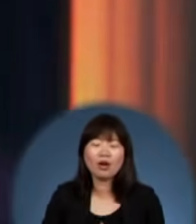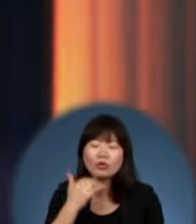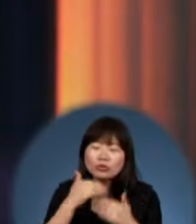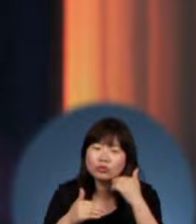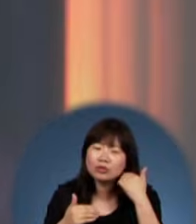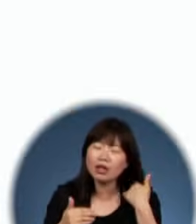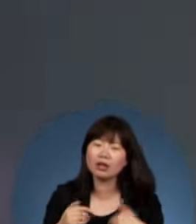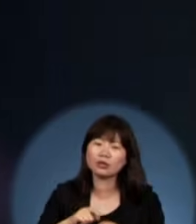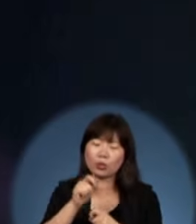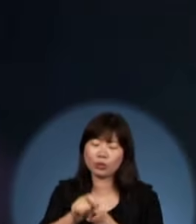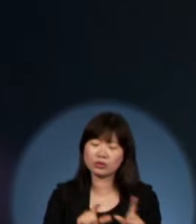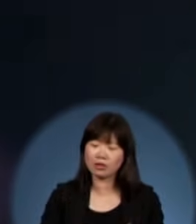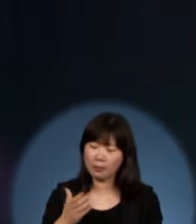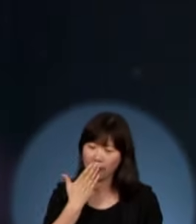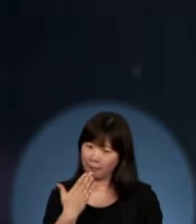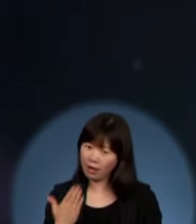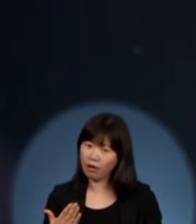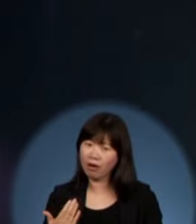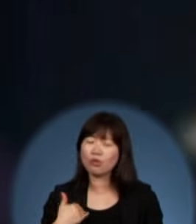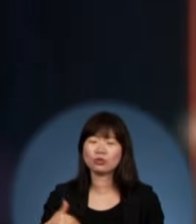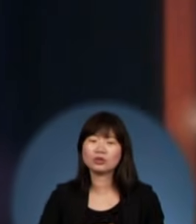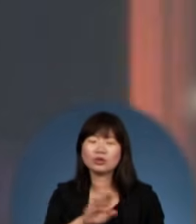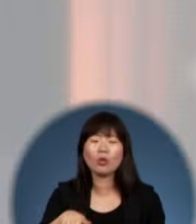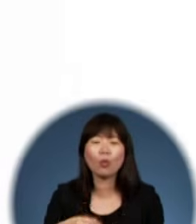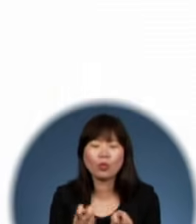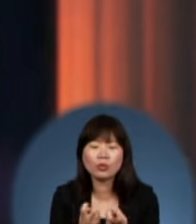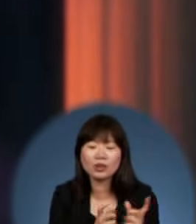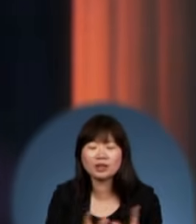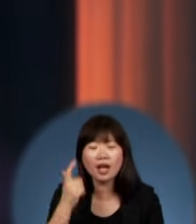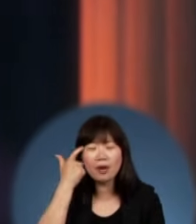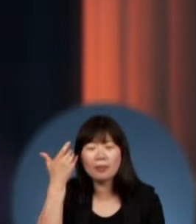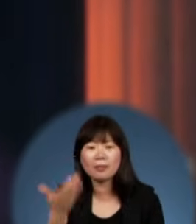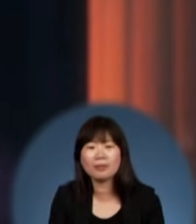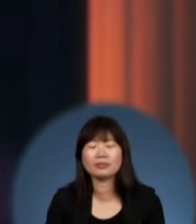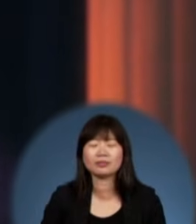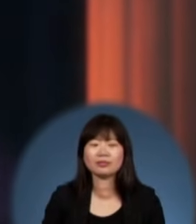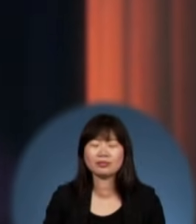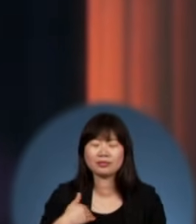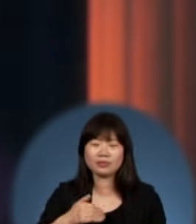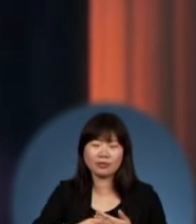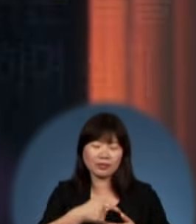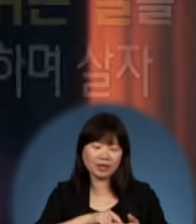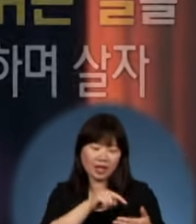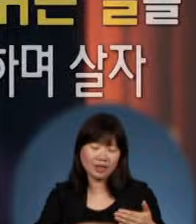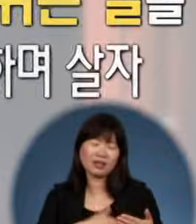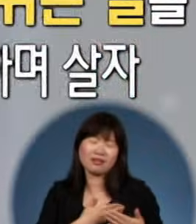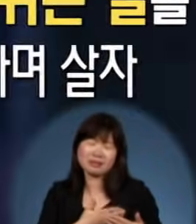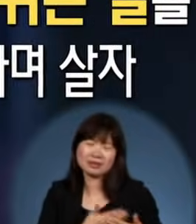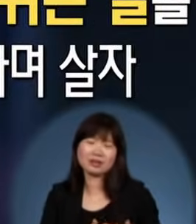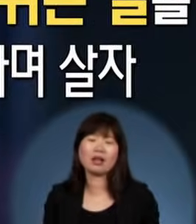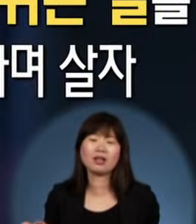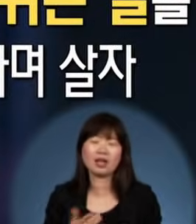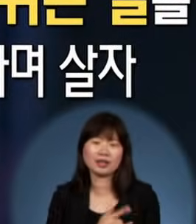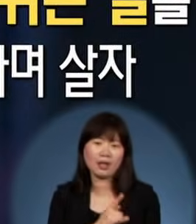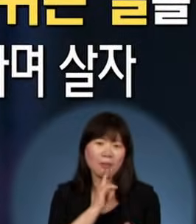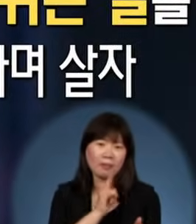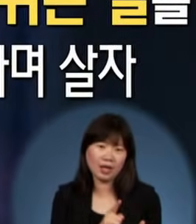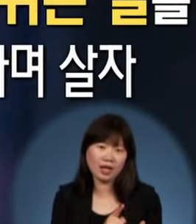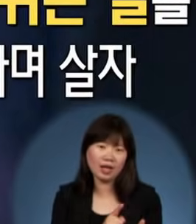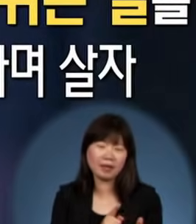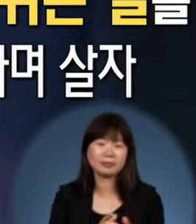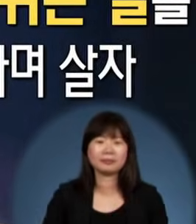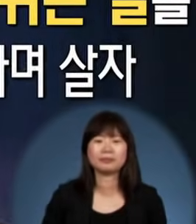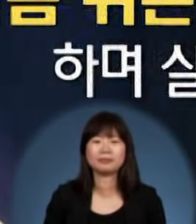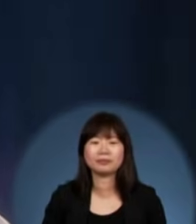누가 영혼의 살 수 있습니까 그러니 여러분 우리는 어떻게 살아야 할까요 우리 가슴 뛰는 일을 하다는 겁니다 리크루트